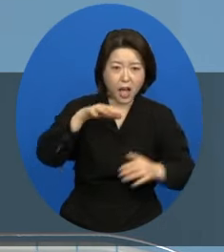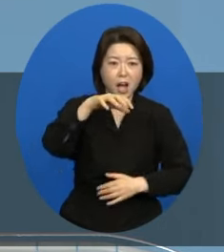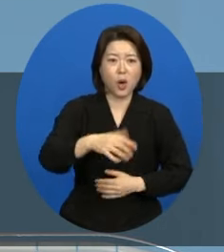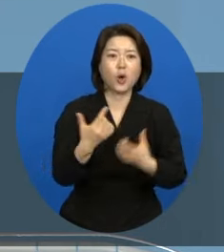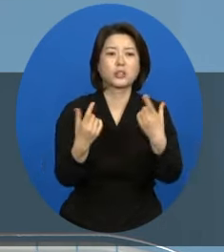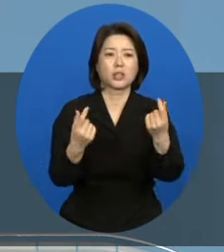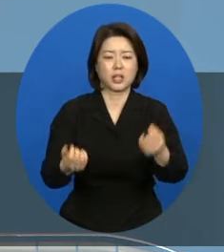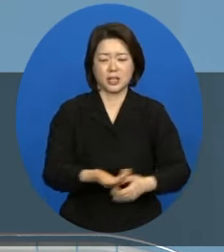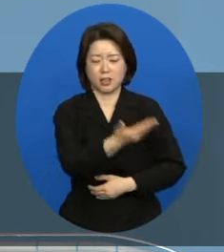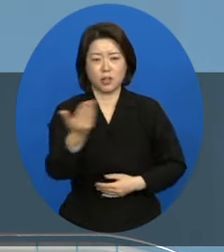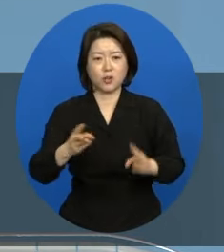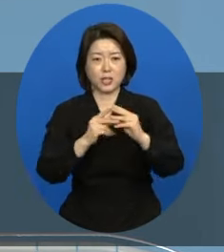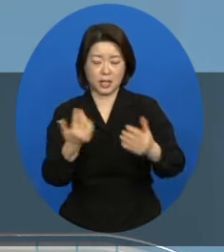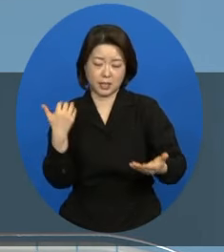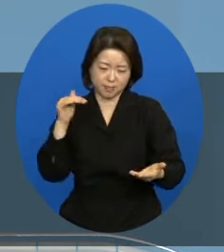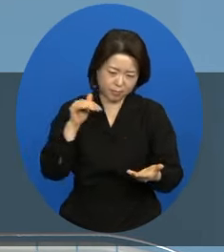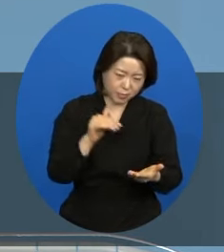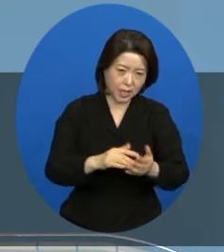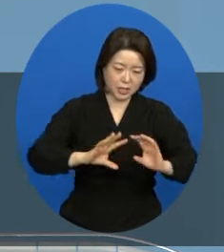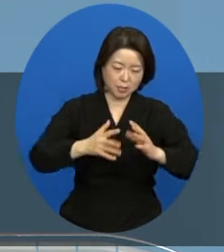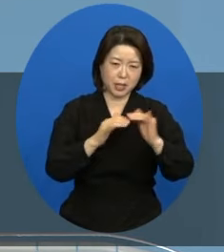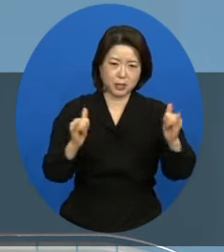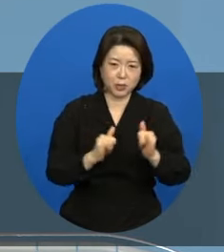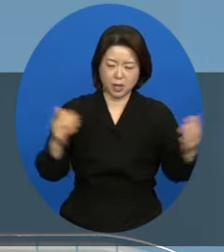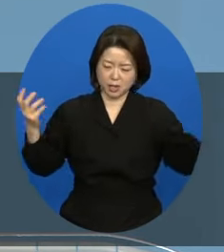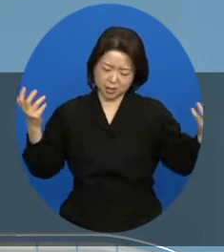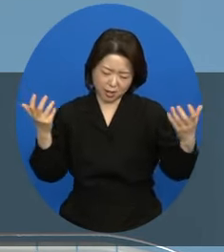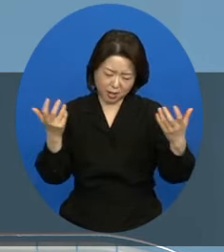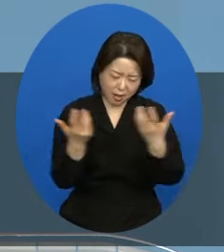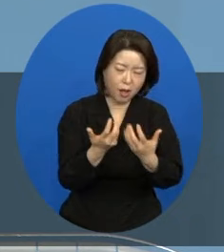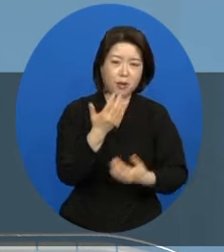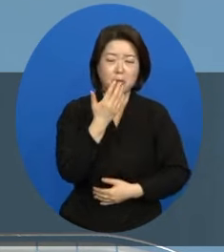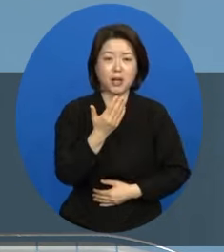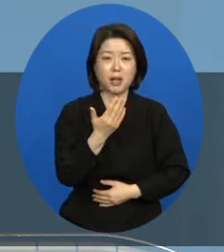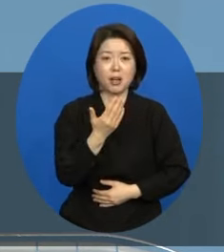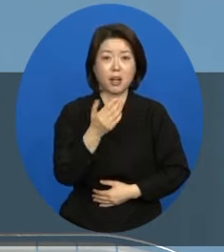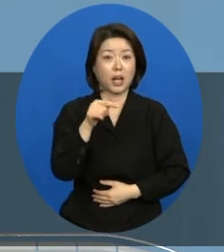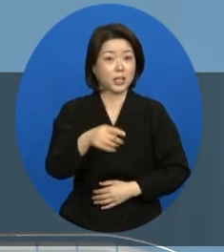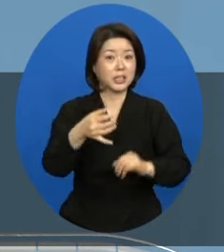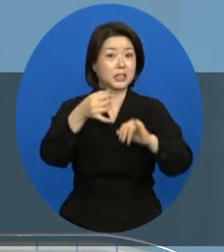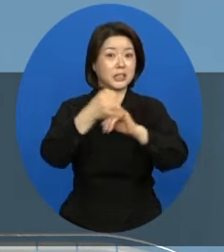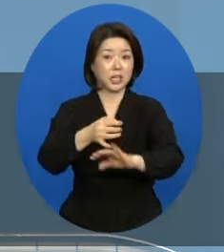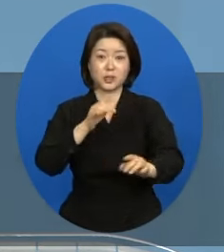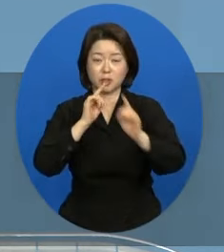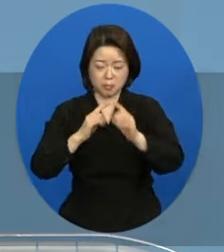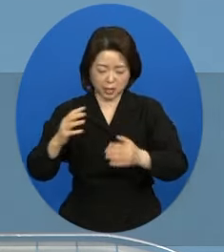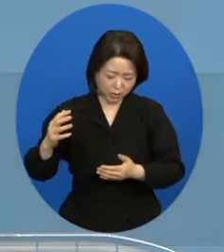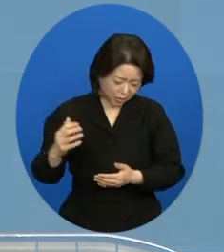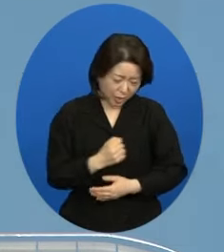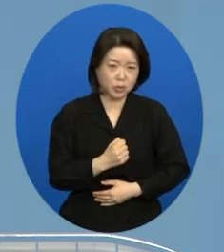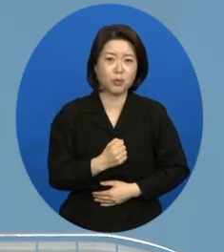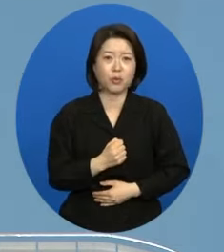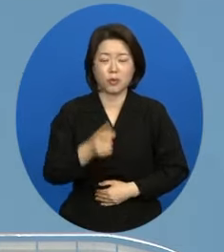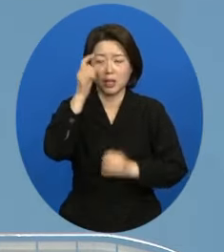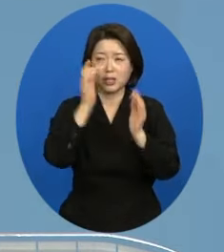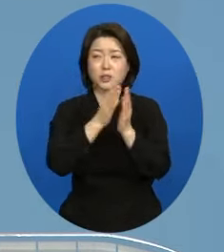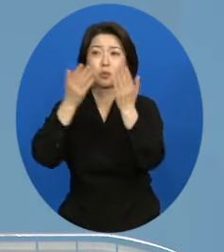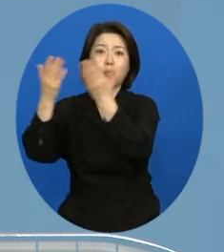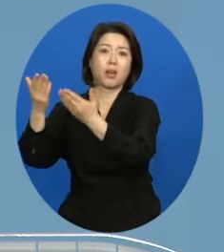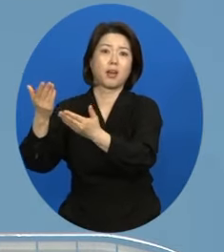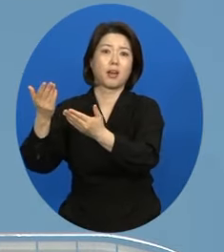같이 너의 땅이 다시 백성으로 가득찰 것이다이 약속의 말씀 붙잡고 기도한